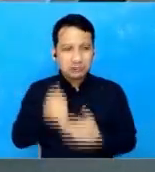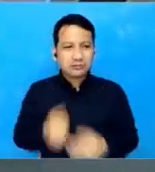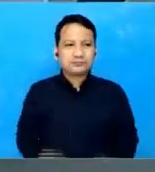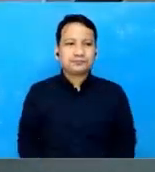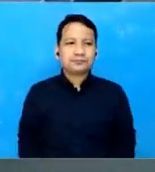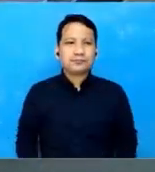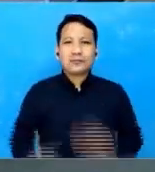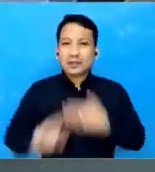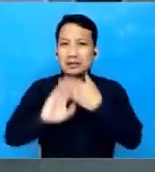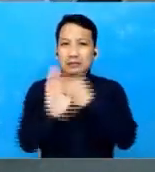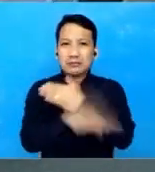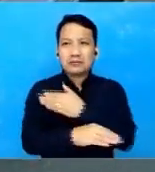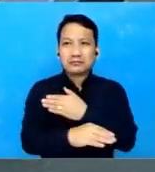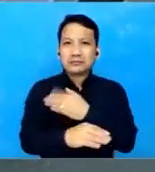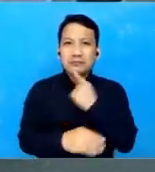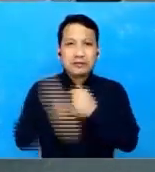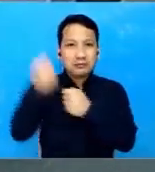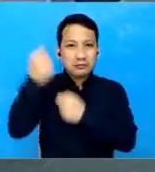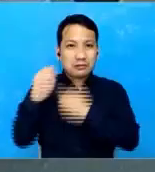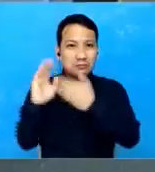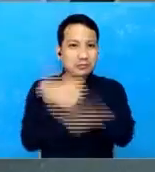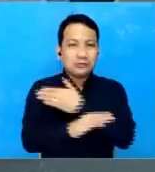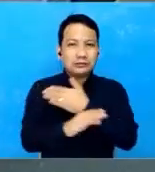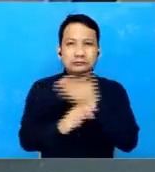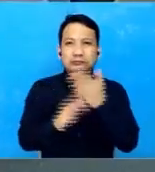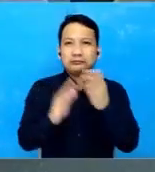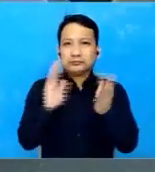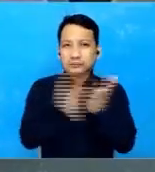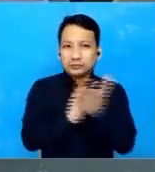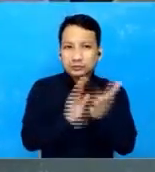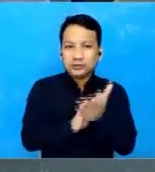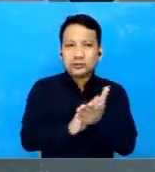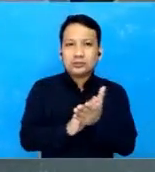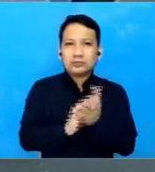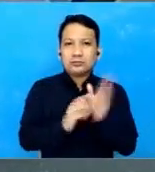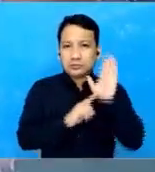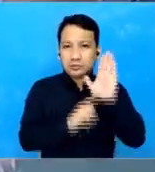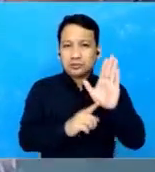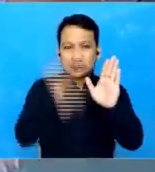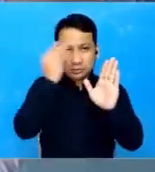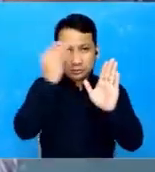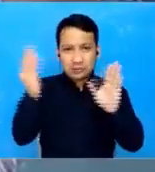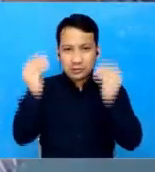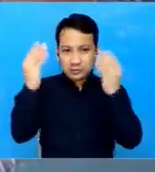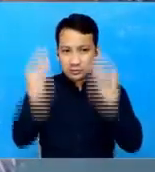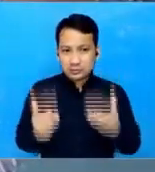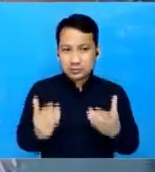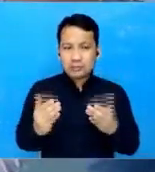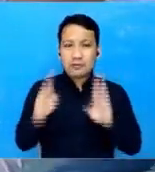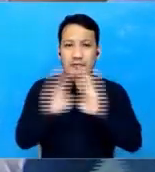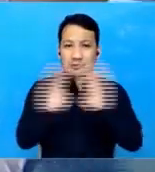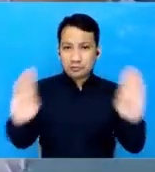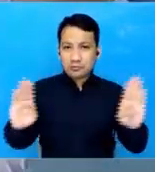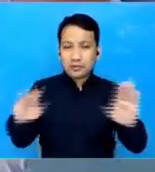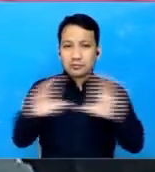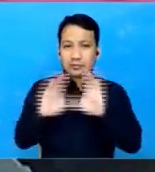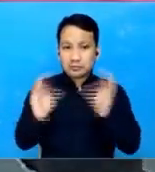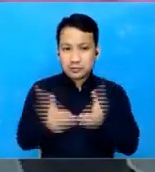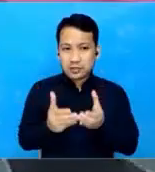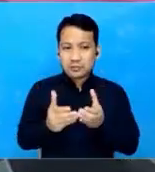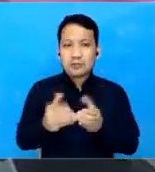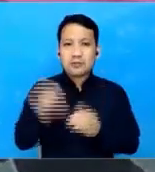Paralan! Paralan! Kilos protesta ang isinalubong ng mga gurong ito sa muling pagbubukas ng klase para sa school